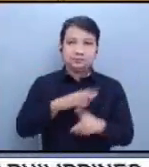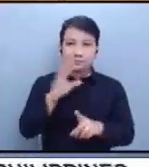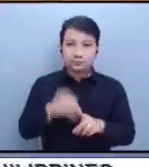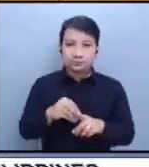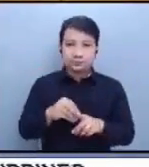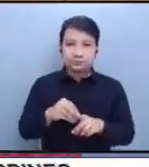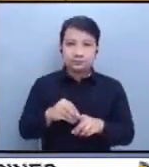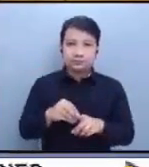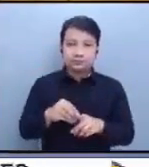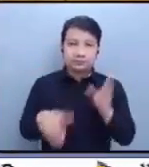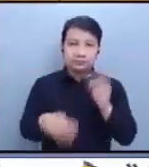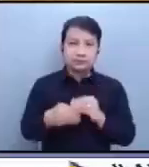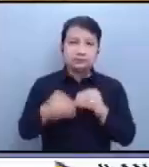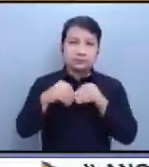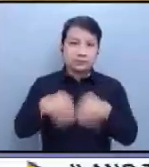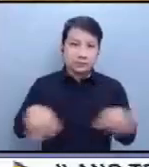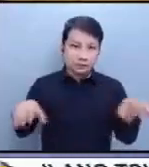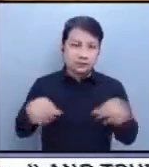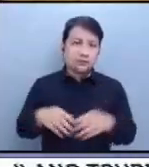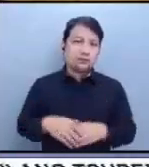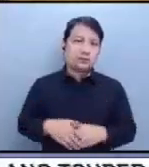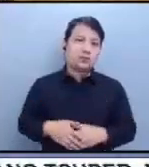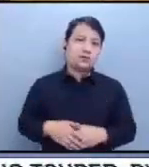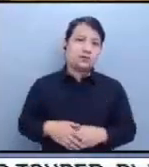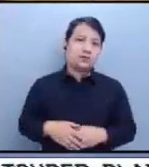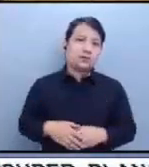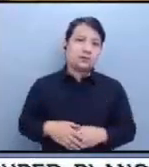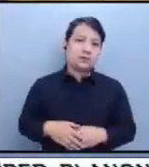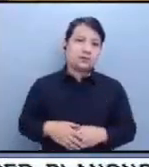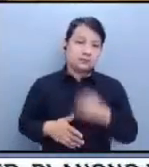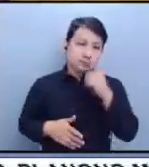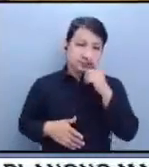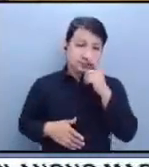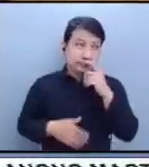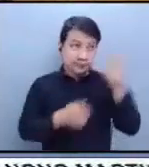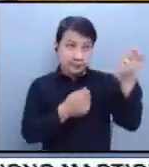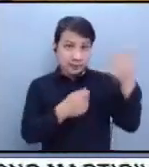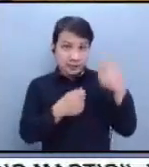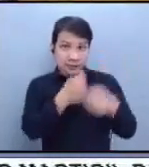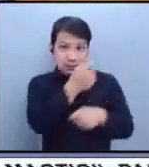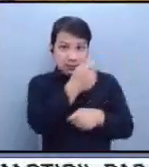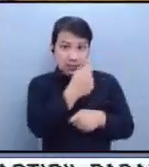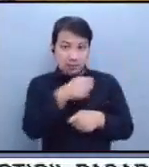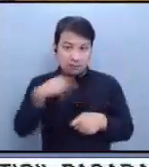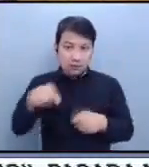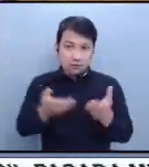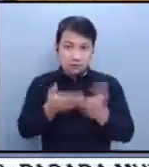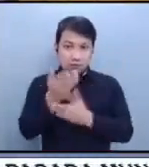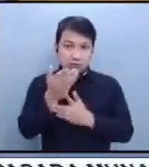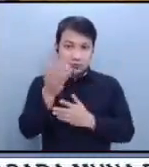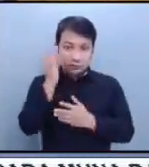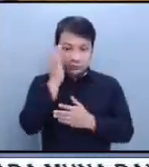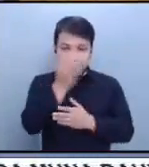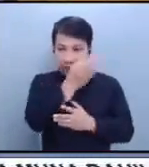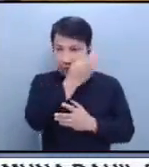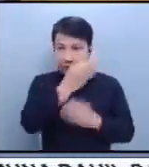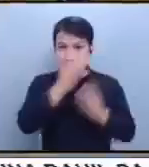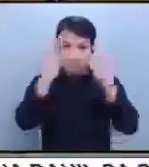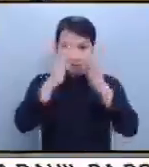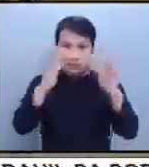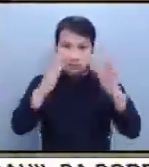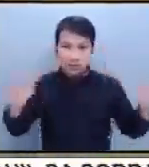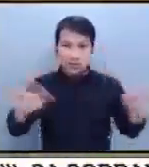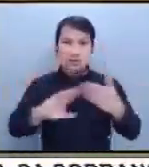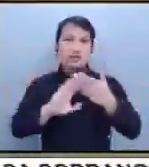bansa, nawawala na po. Pero sa pamamagitan ng Panagbenga kite competition, unti-unti natin